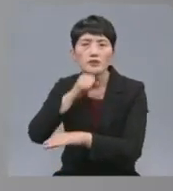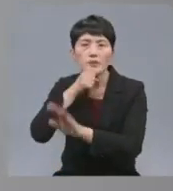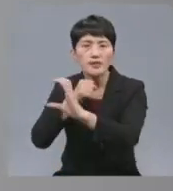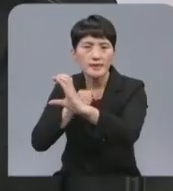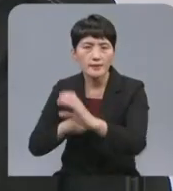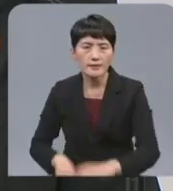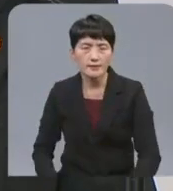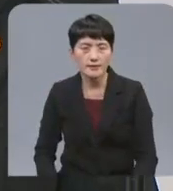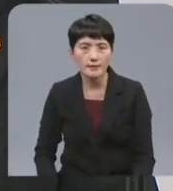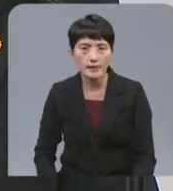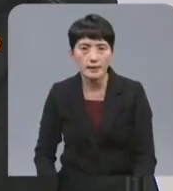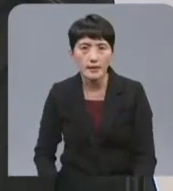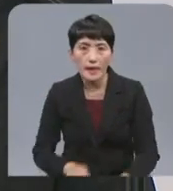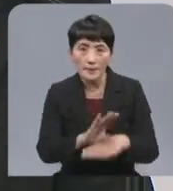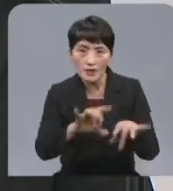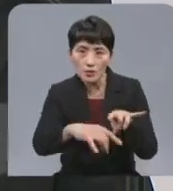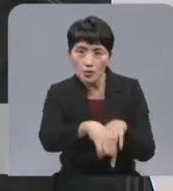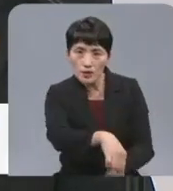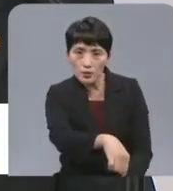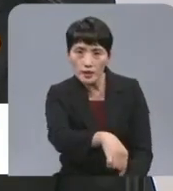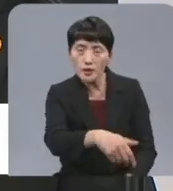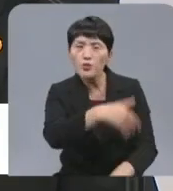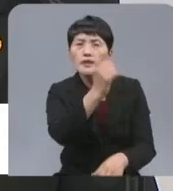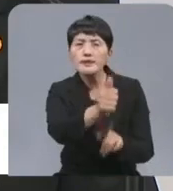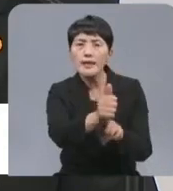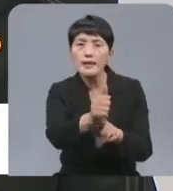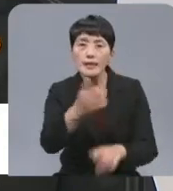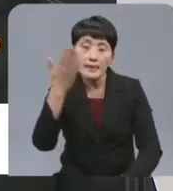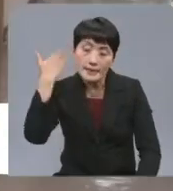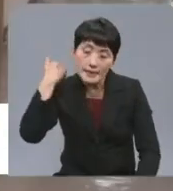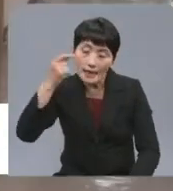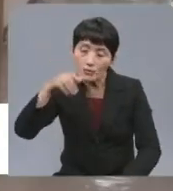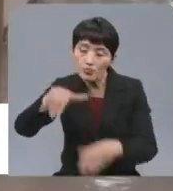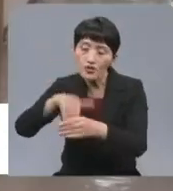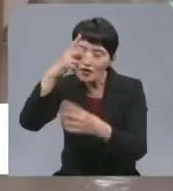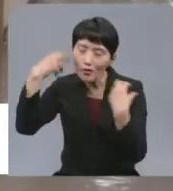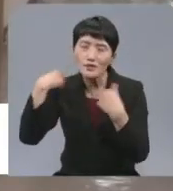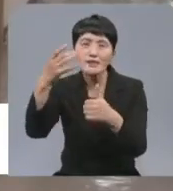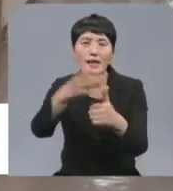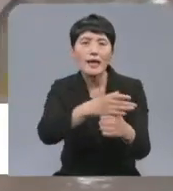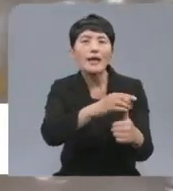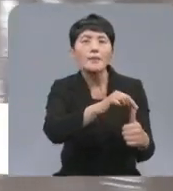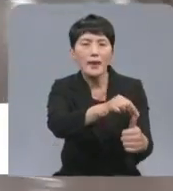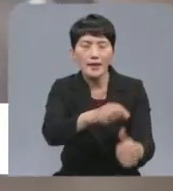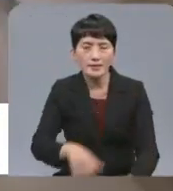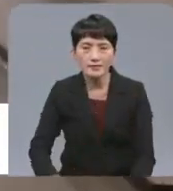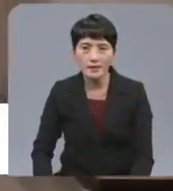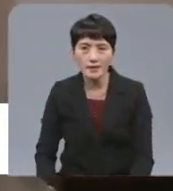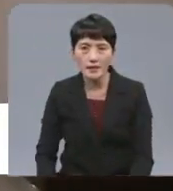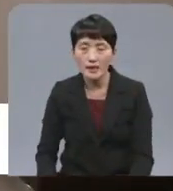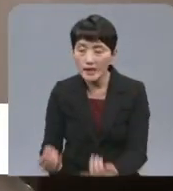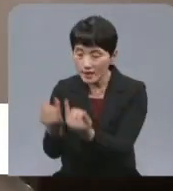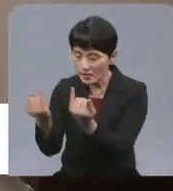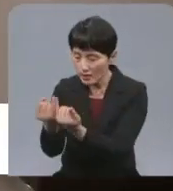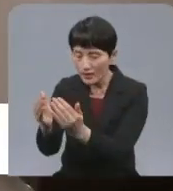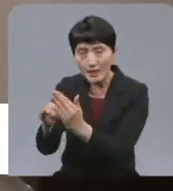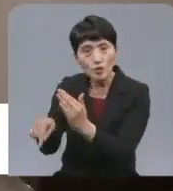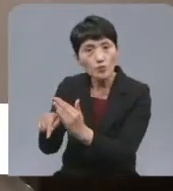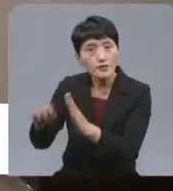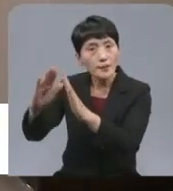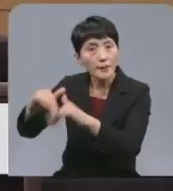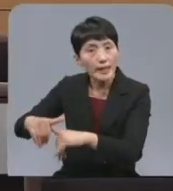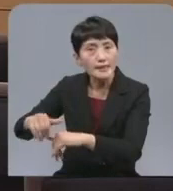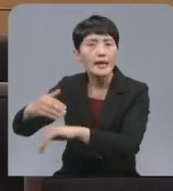12 Kementerian termasuk Kementerian sains teknologi informasi dan Telekomunikasi Kementerian Pertahanan dan transportasi mendapat nilai